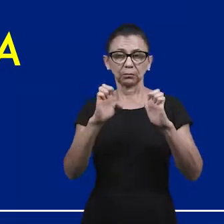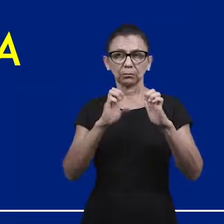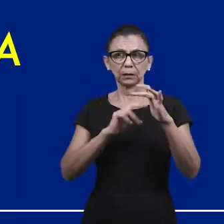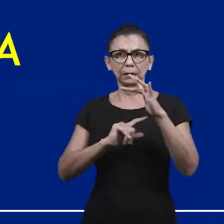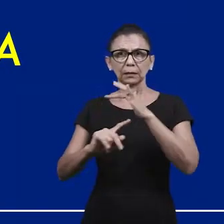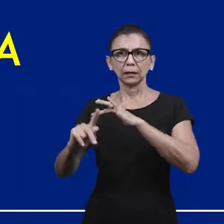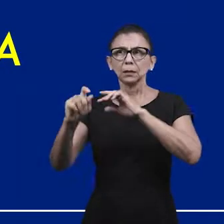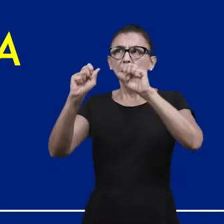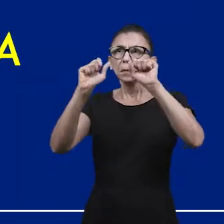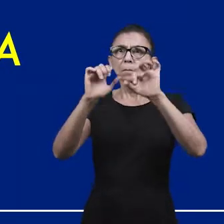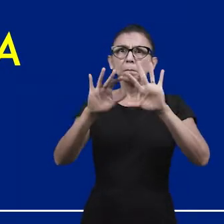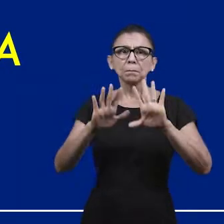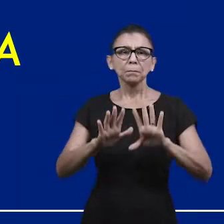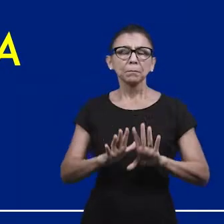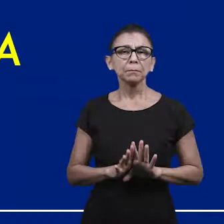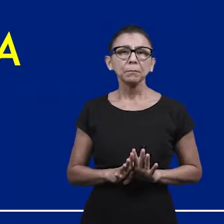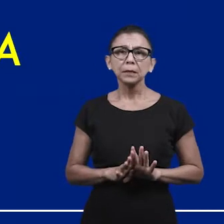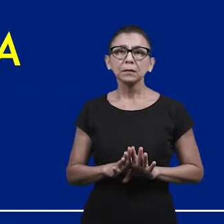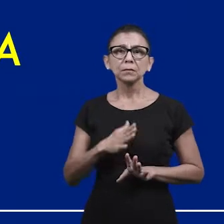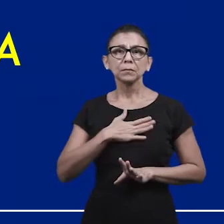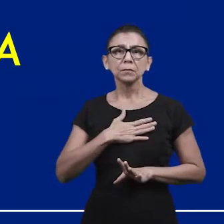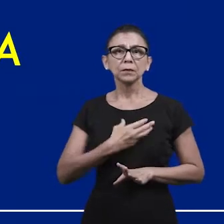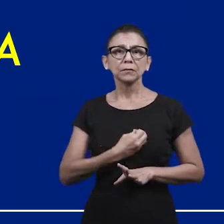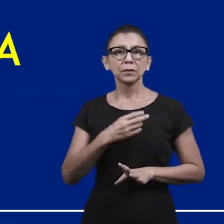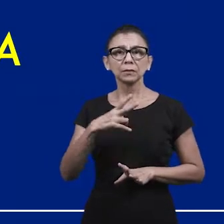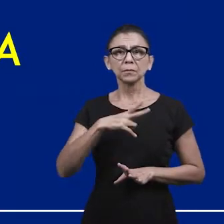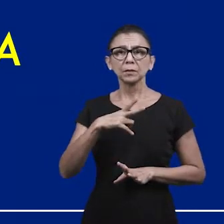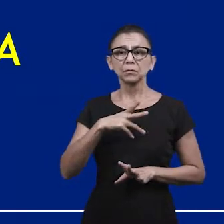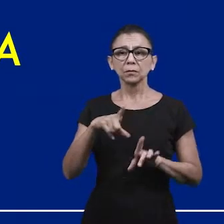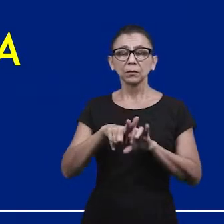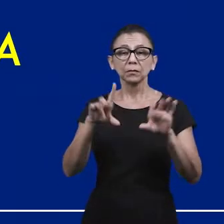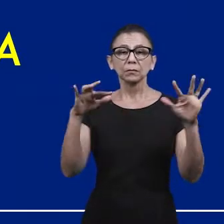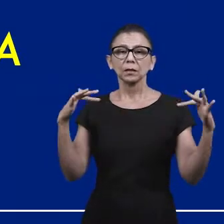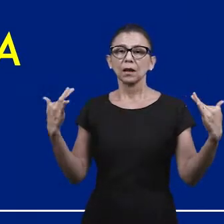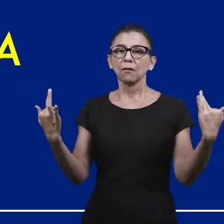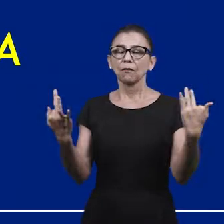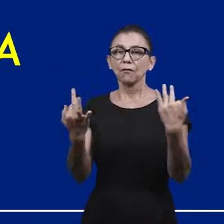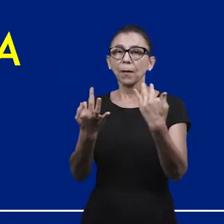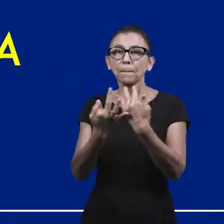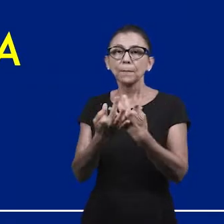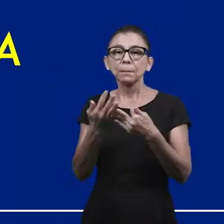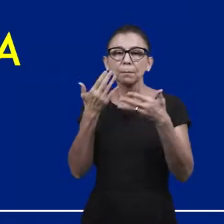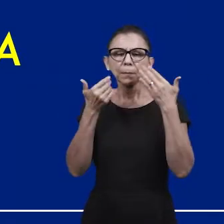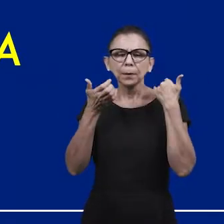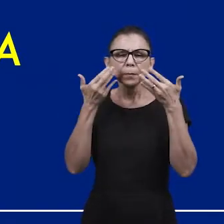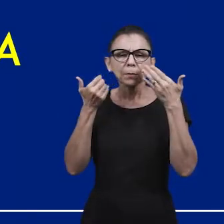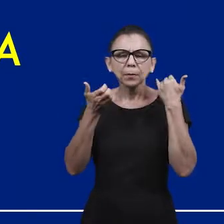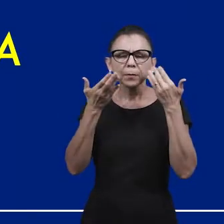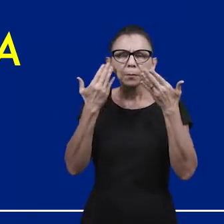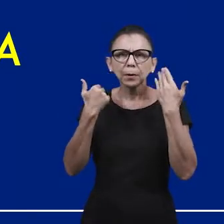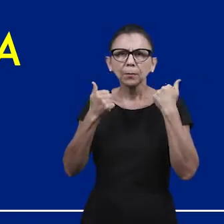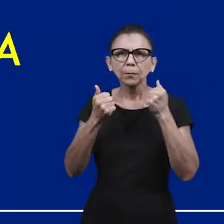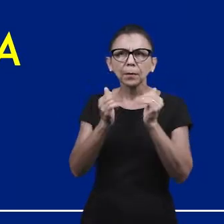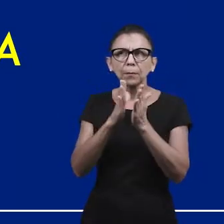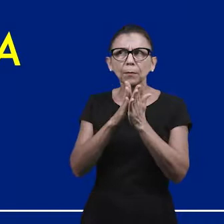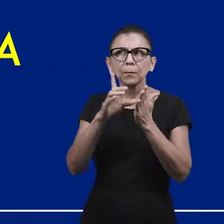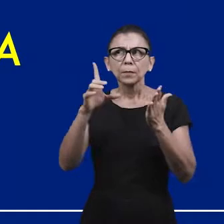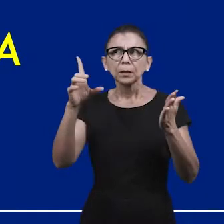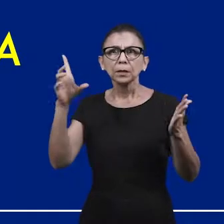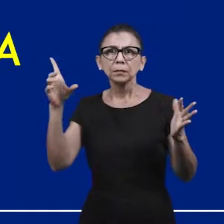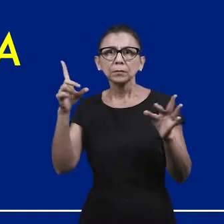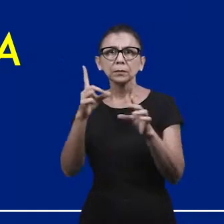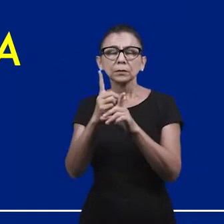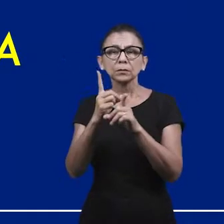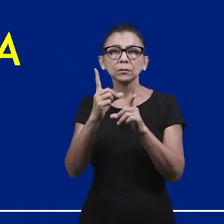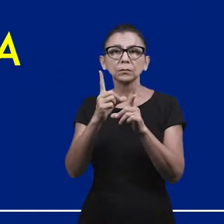Bahia, de la ville Feira de Santana, à côté de Salvador. Donc, il dit, la promotion